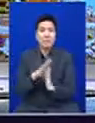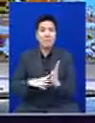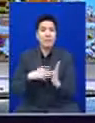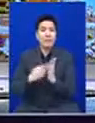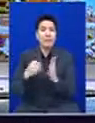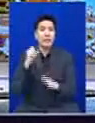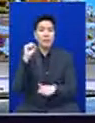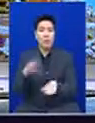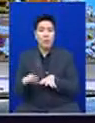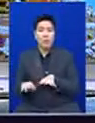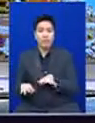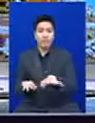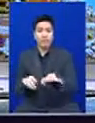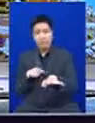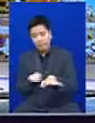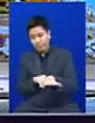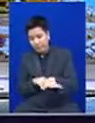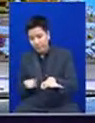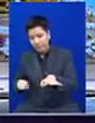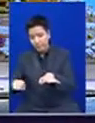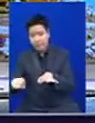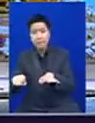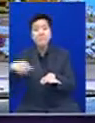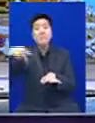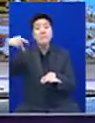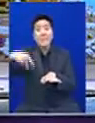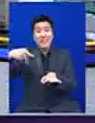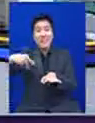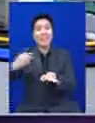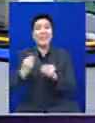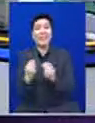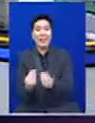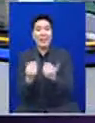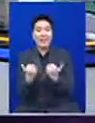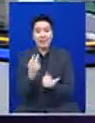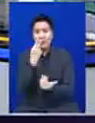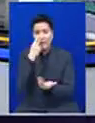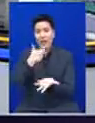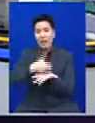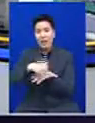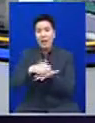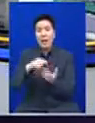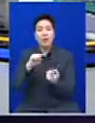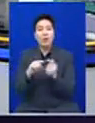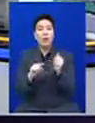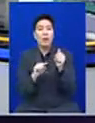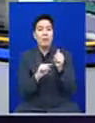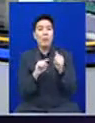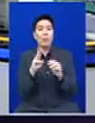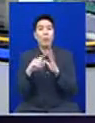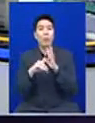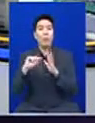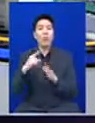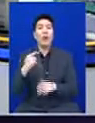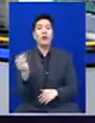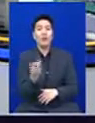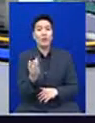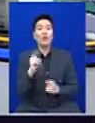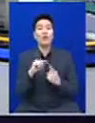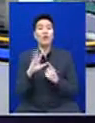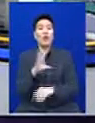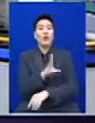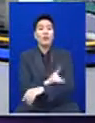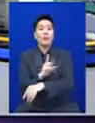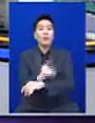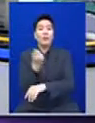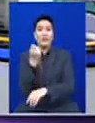การเปิดช่องทางพิเศษติดตามการรายงานสดนะครับจากคุณวิจิตราดีจันดารายงานจากอำเภอวังน้อยจังหวัดพระนครศรีอยุธยาเชิญครับคุณวิ